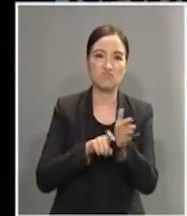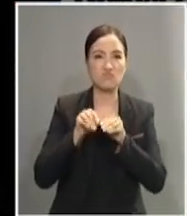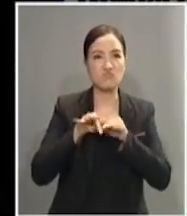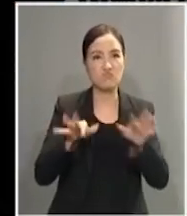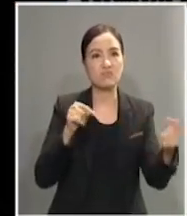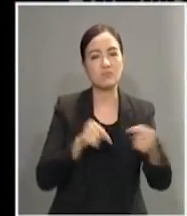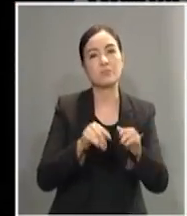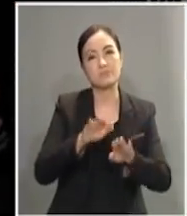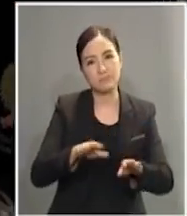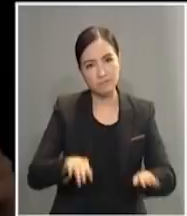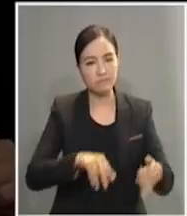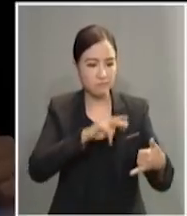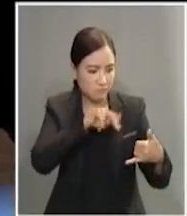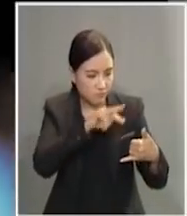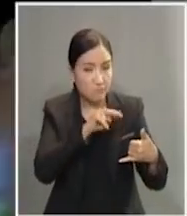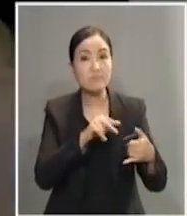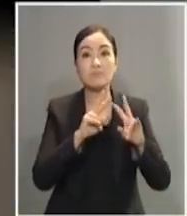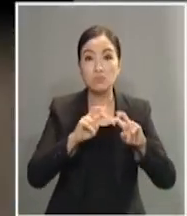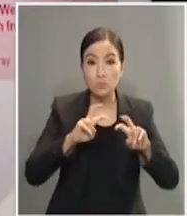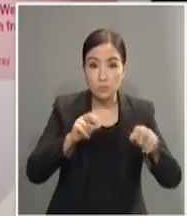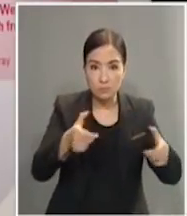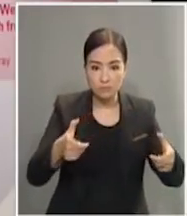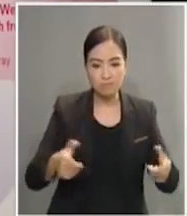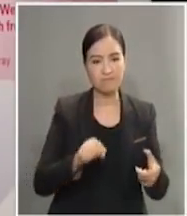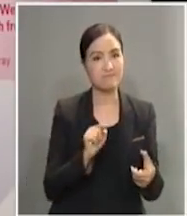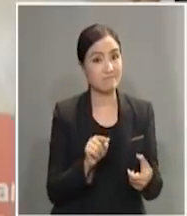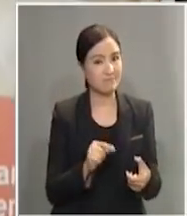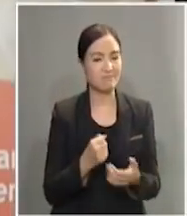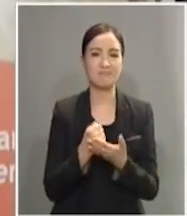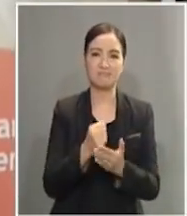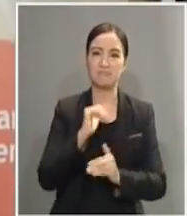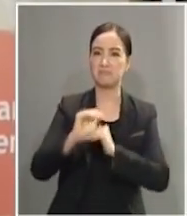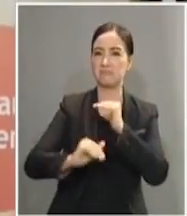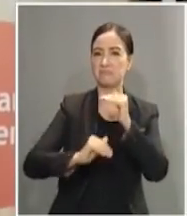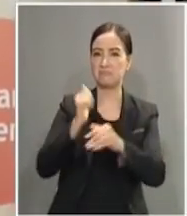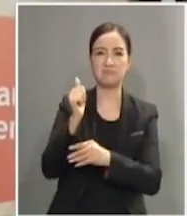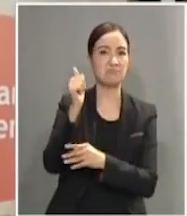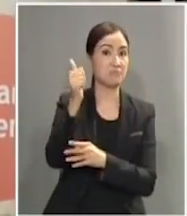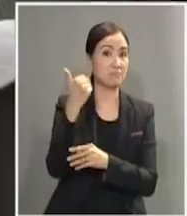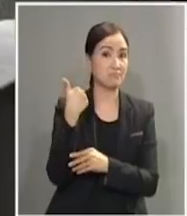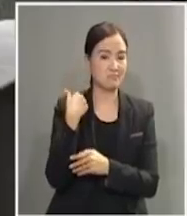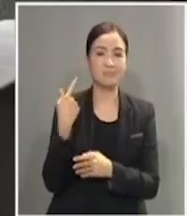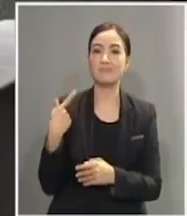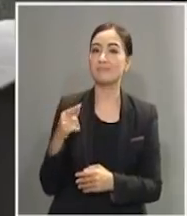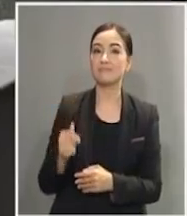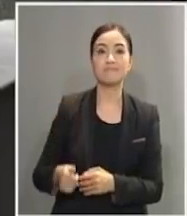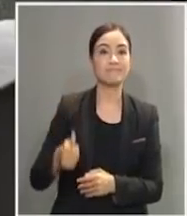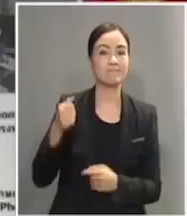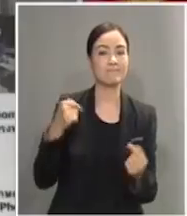ในเด็กซึ่งผลงานวิจัยเหล่านี้จะเป็นแนวทางในการพัฒนาที่สร้างสรรค์และเกิดประโย